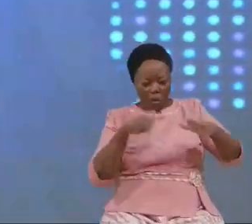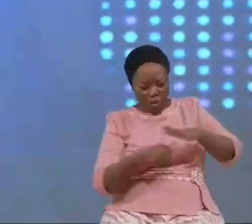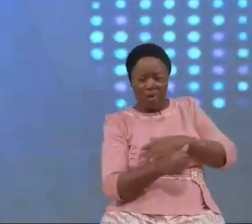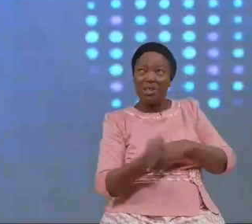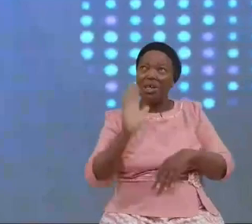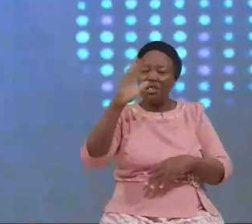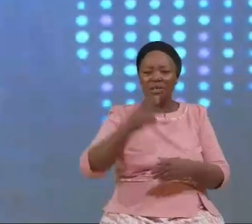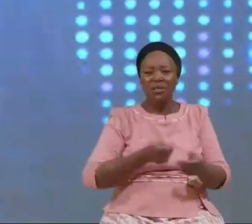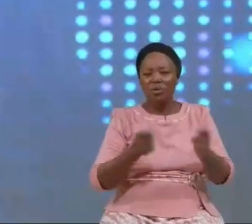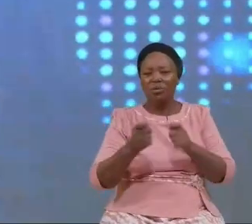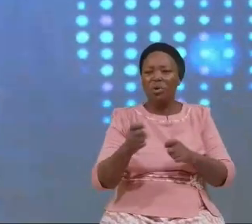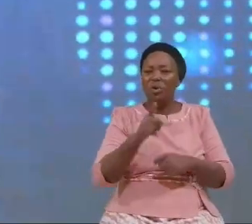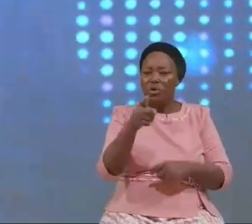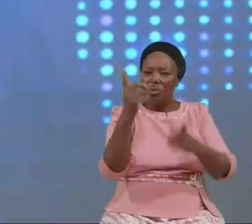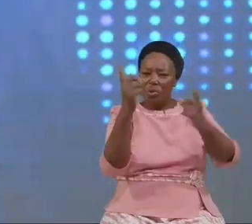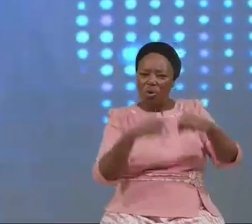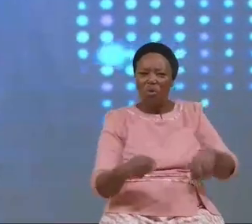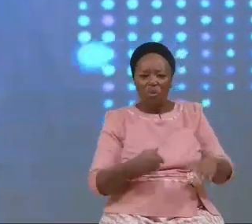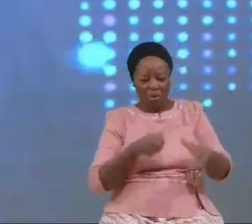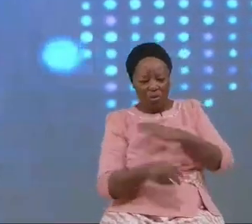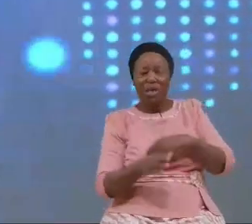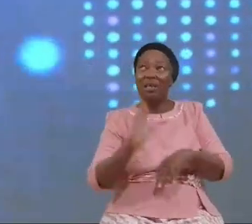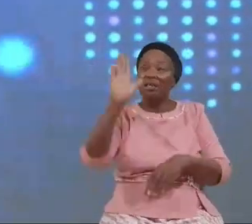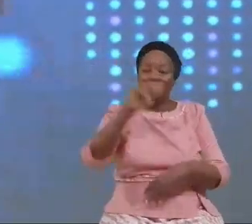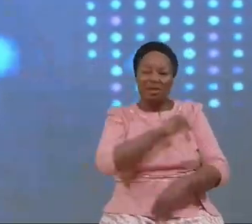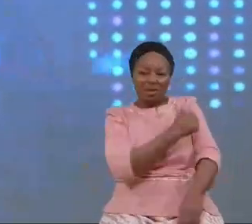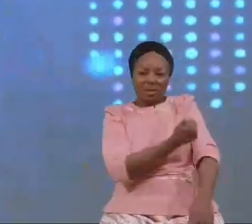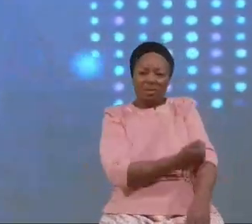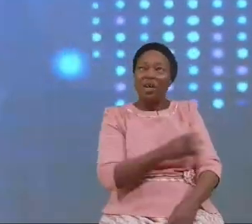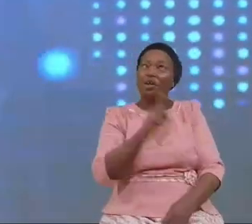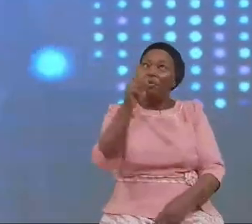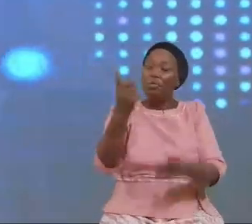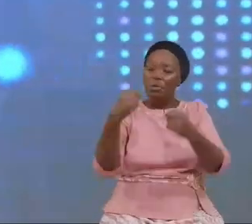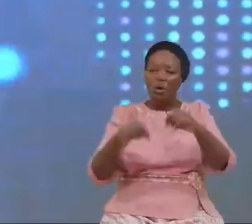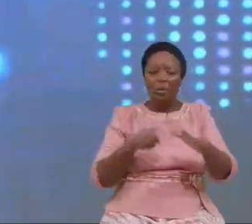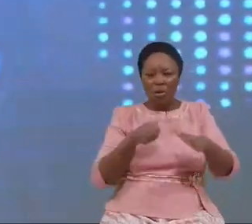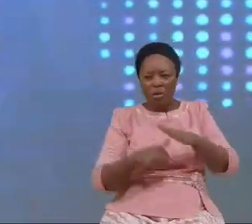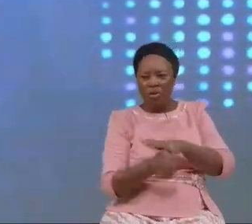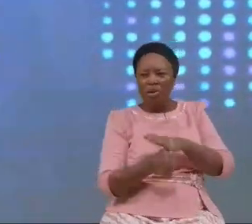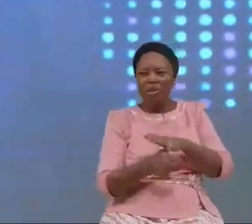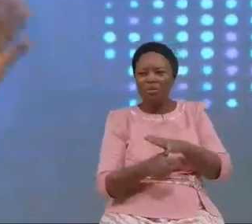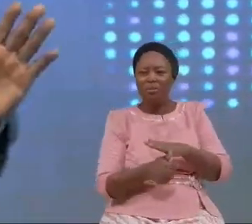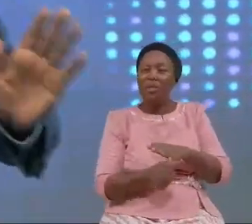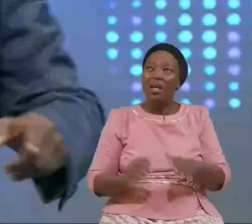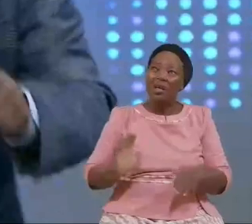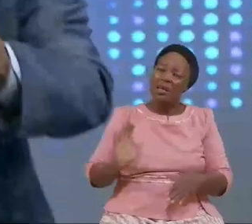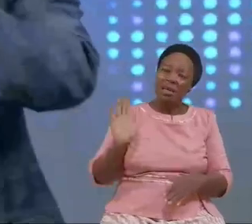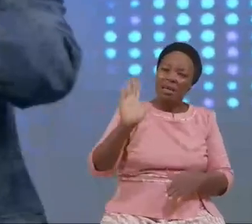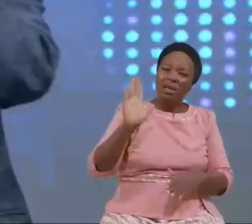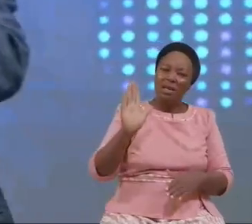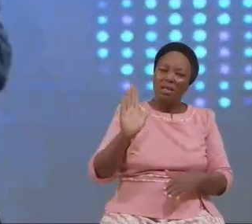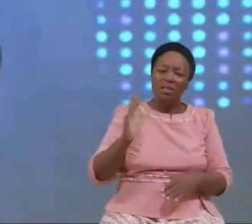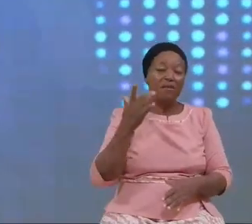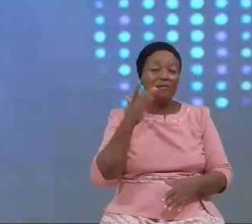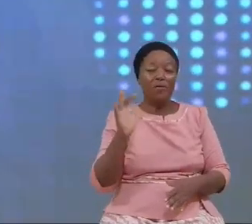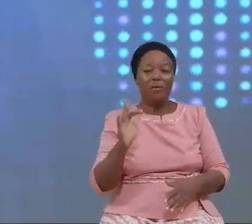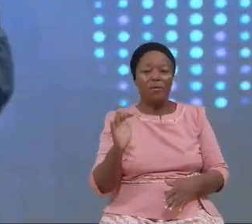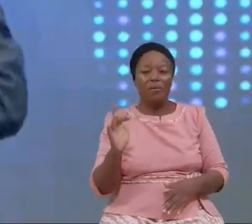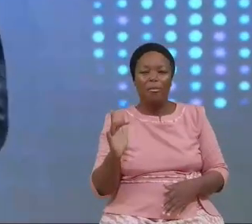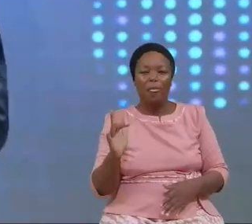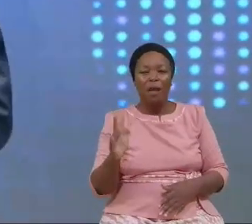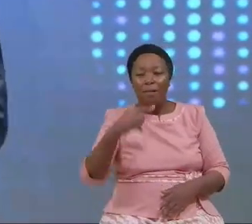tu viens sur son autorité tu viens sur sa faveur